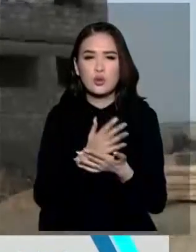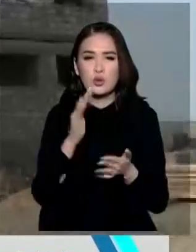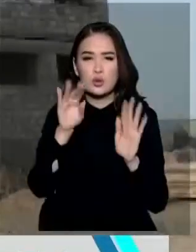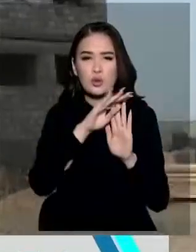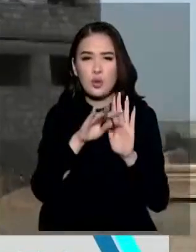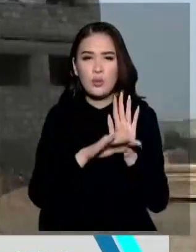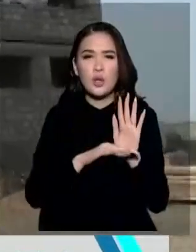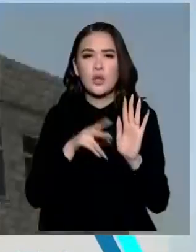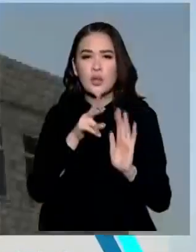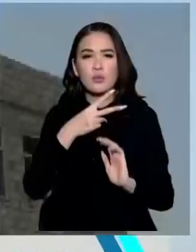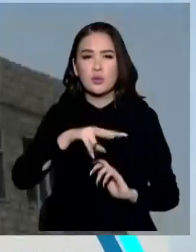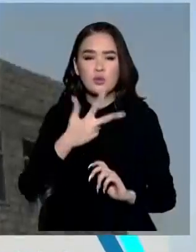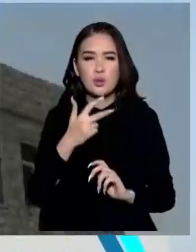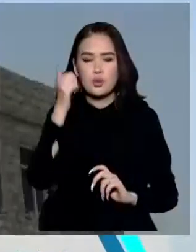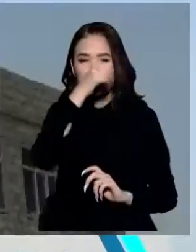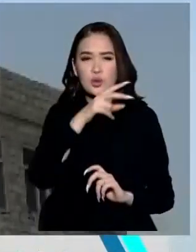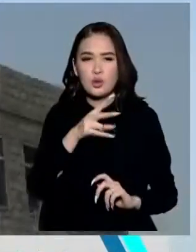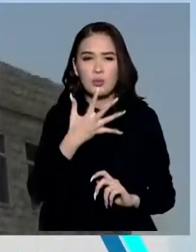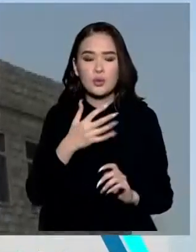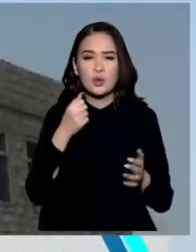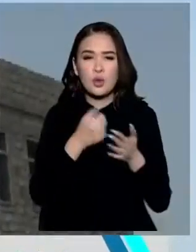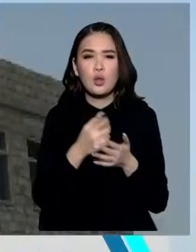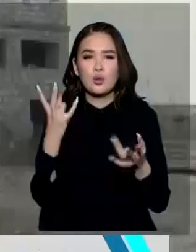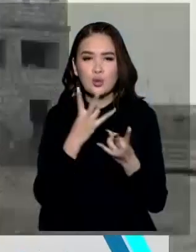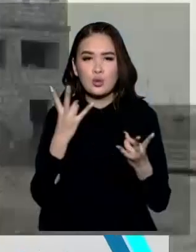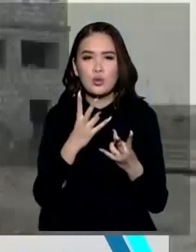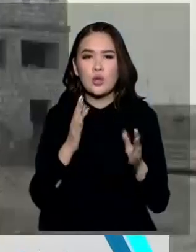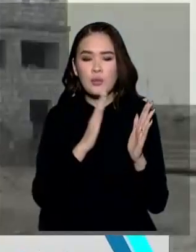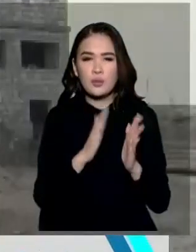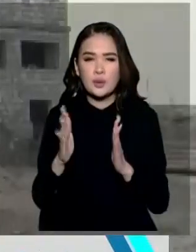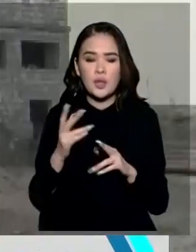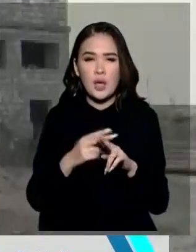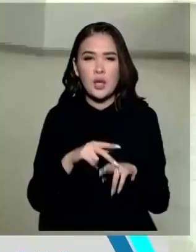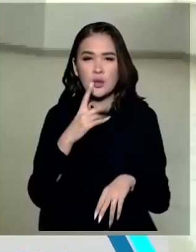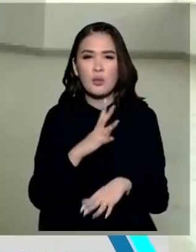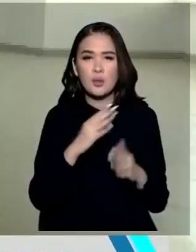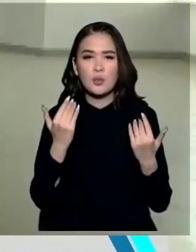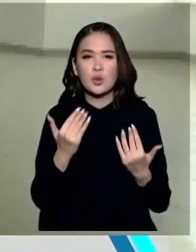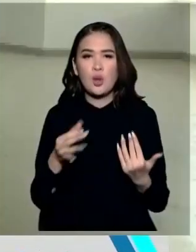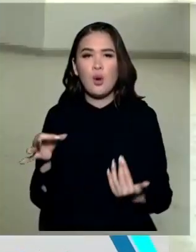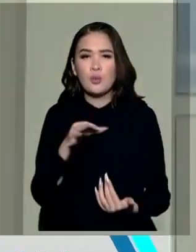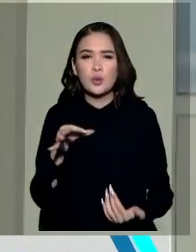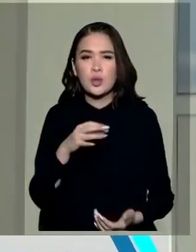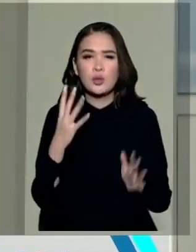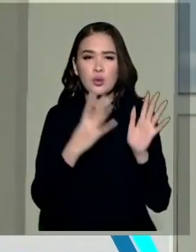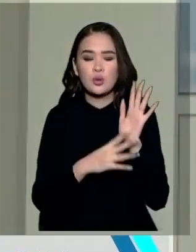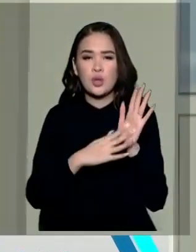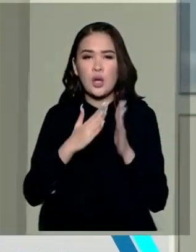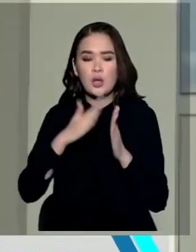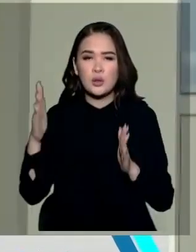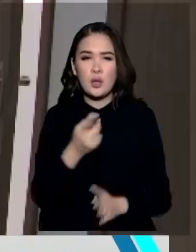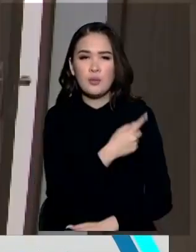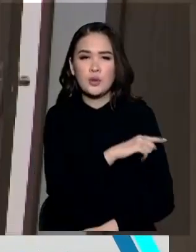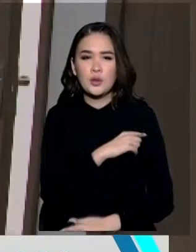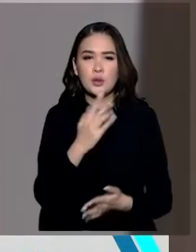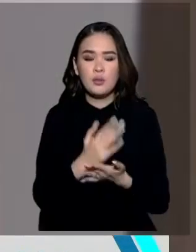салу 2023 және 25 жылдары жүзеге асырылады. Айта кетейік, бүгінде облыста 90-нан астам медициналық мекеме